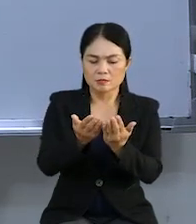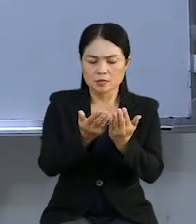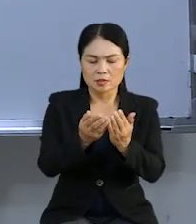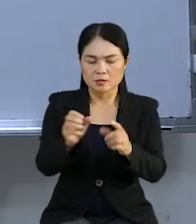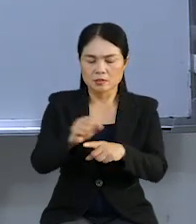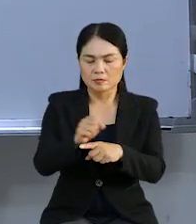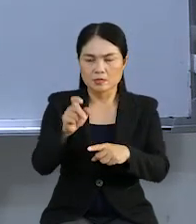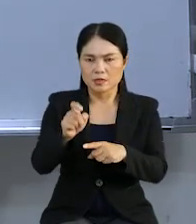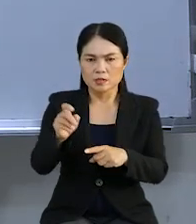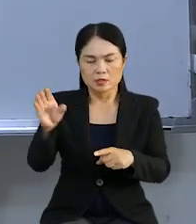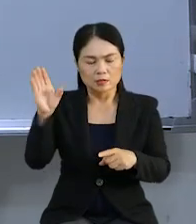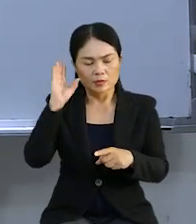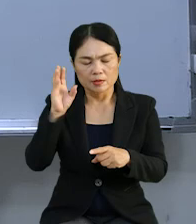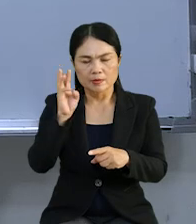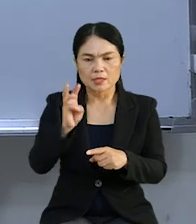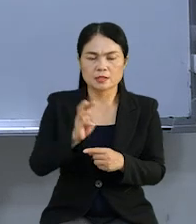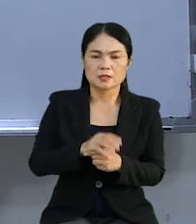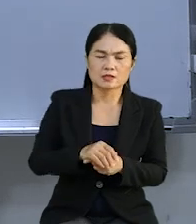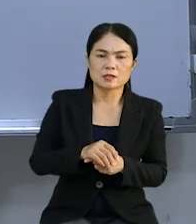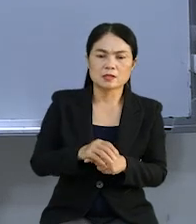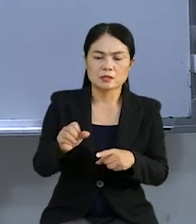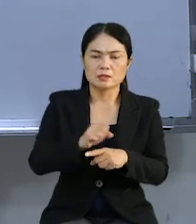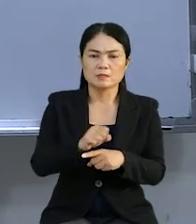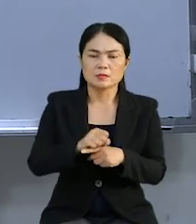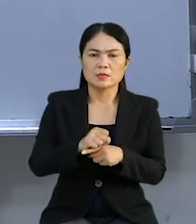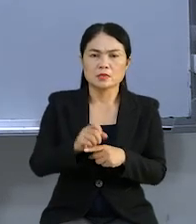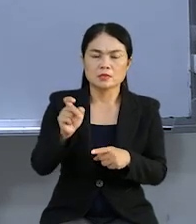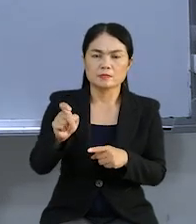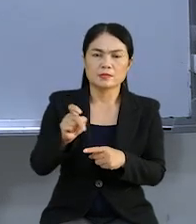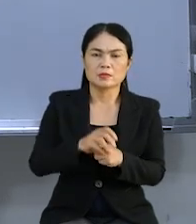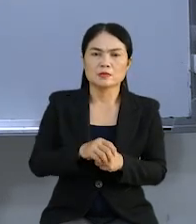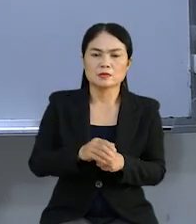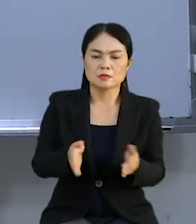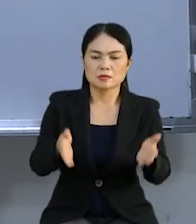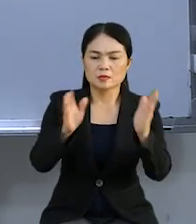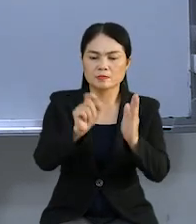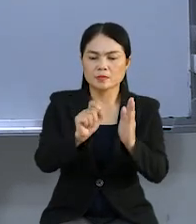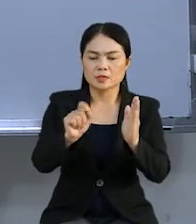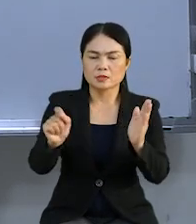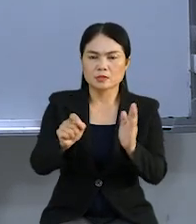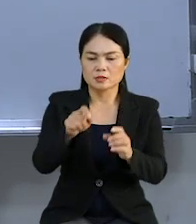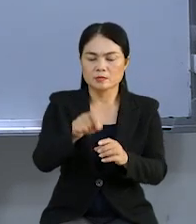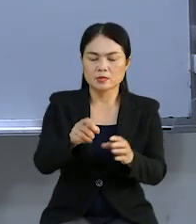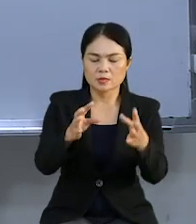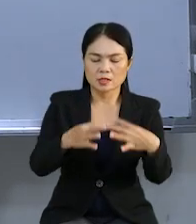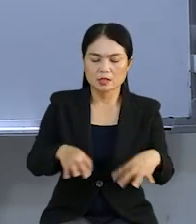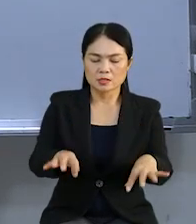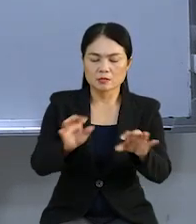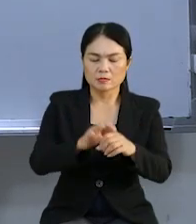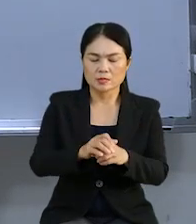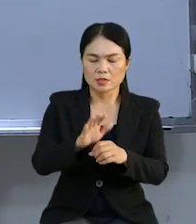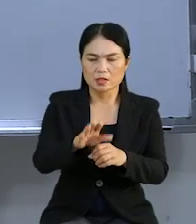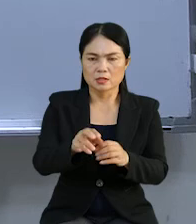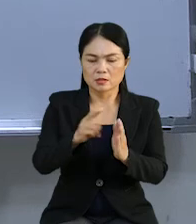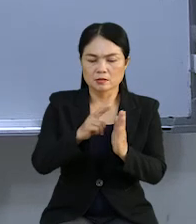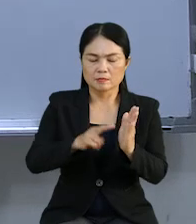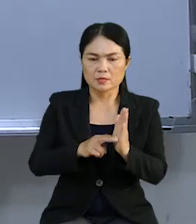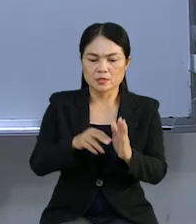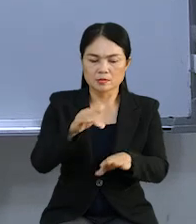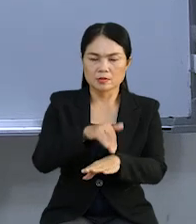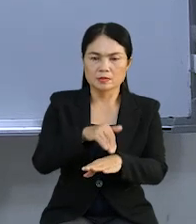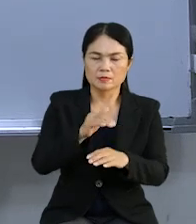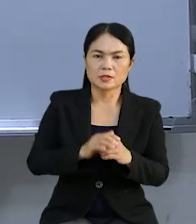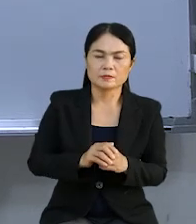ลมฮัดโกไอโกนสตาร์บันเตยนะก้นนะบาดลมฮัดโกโจกตราจำนวนสำคัญระบบอัตบัตท